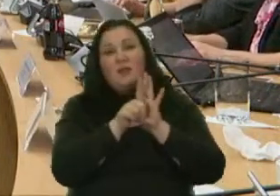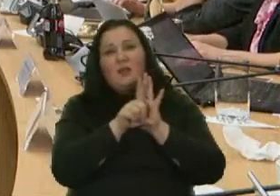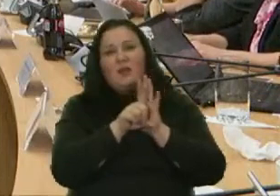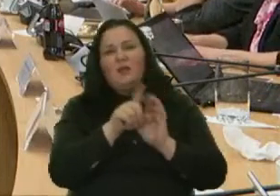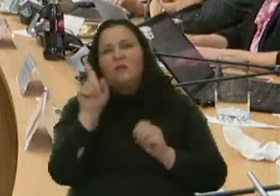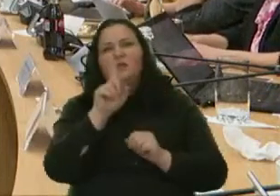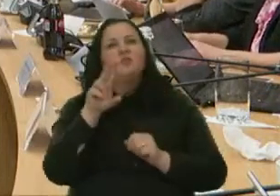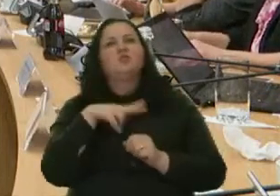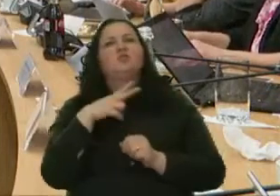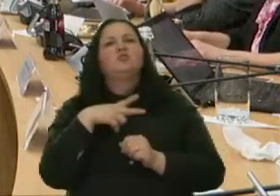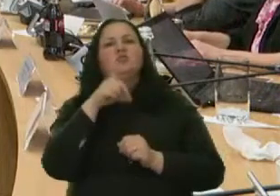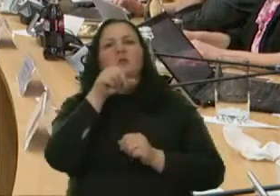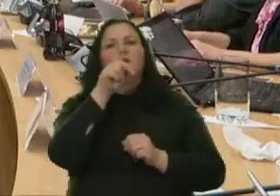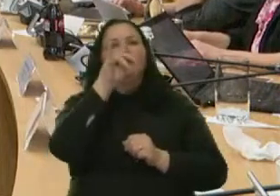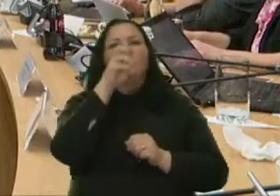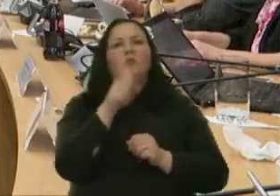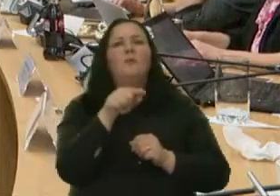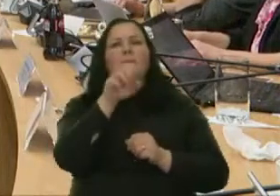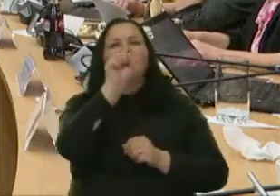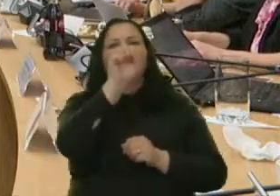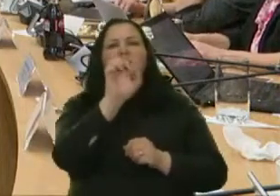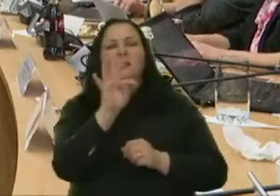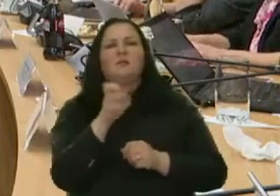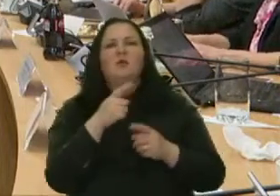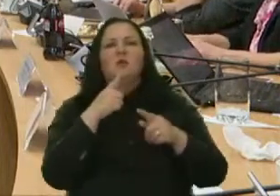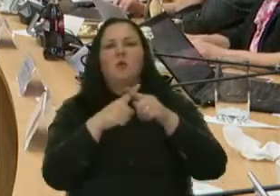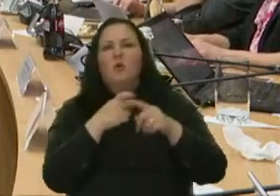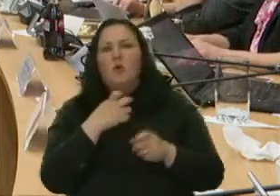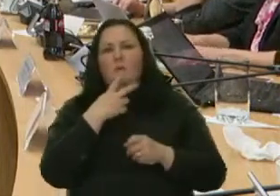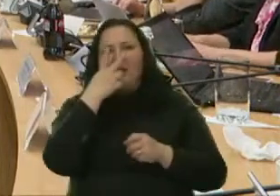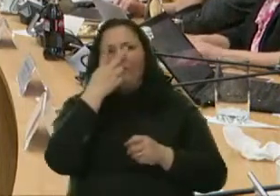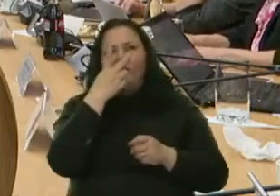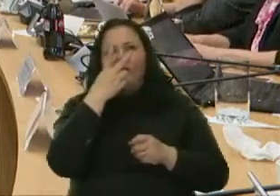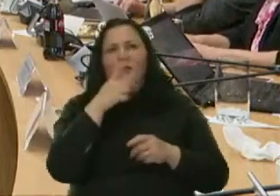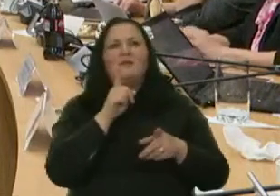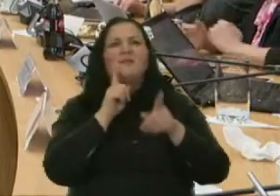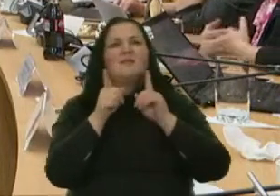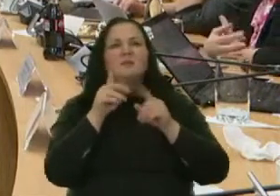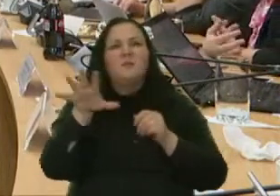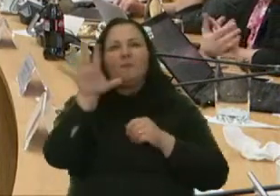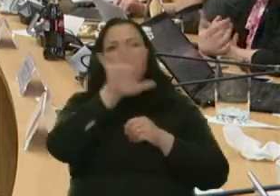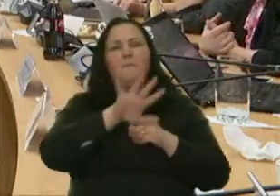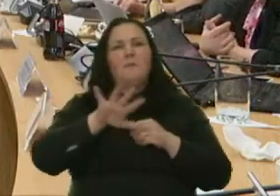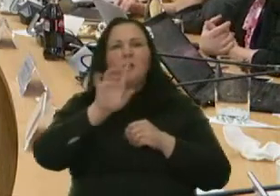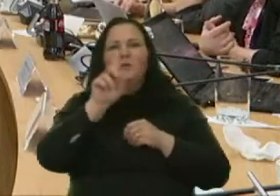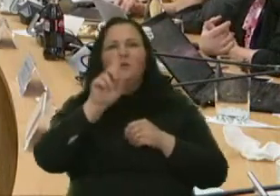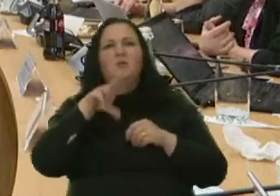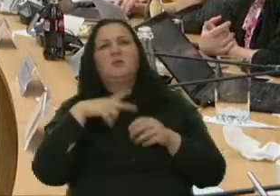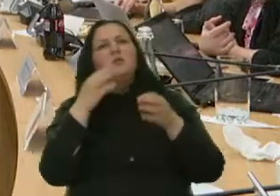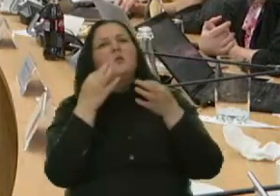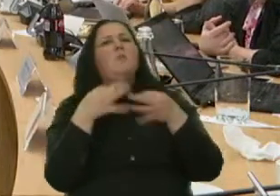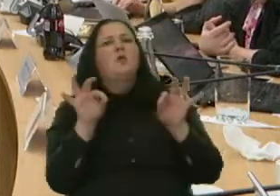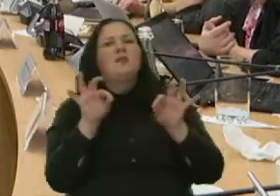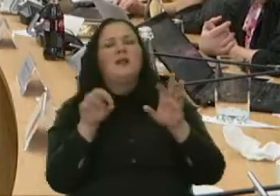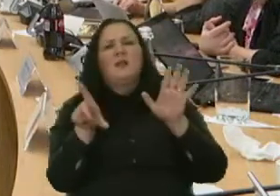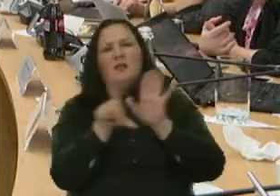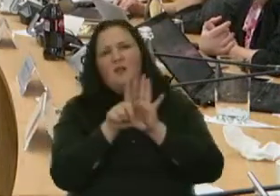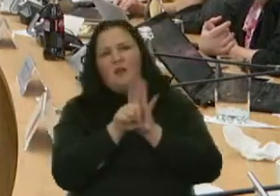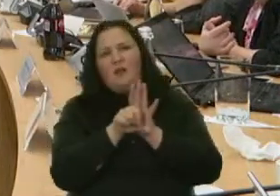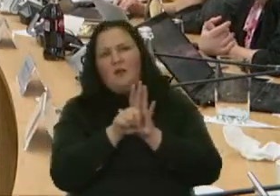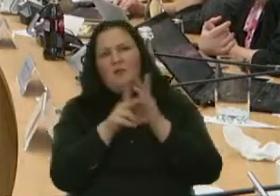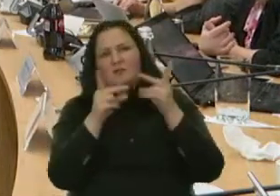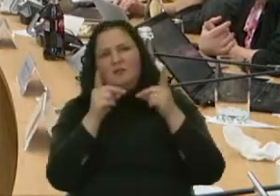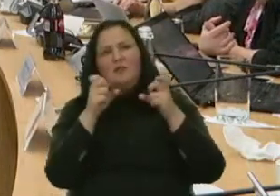grădeanu Pe site cu privire la dezbaterea publică nu este o modalitate legală